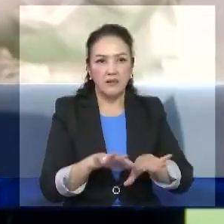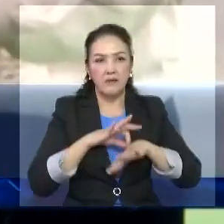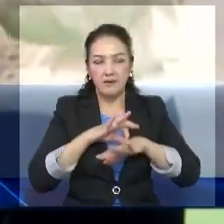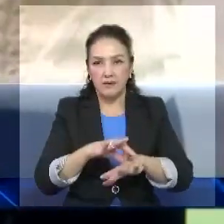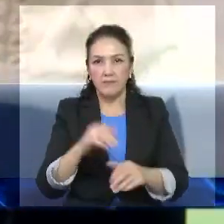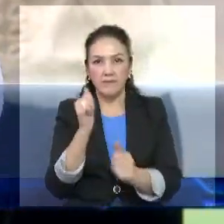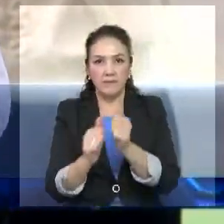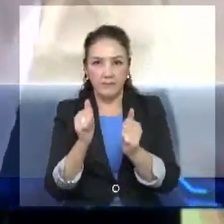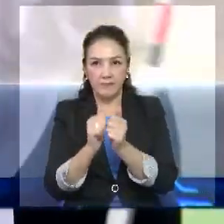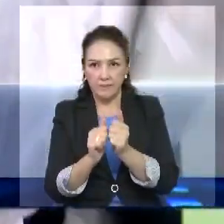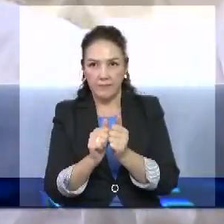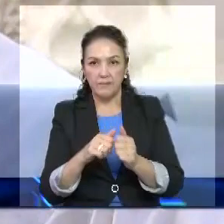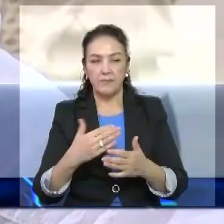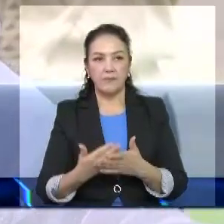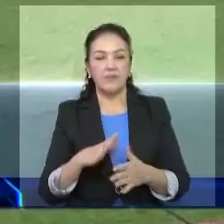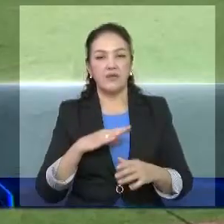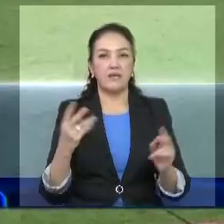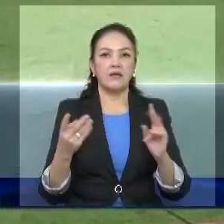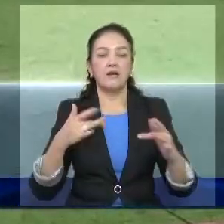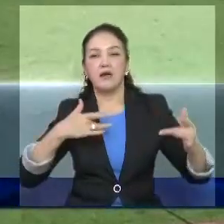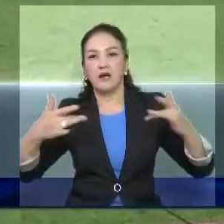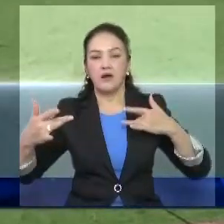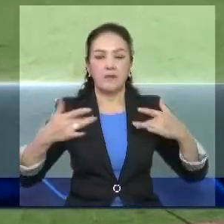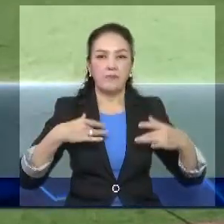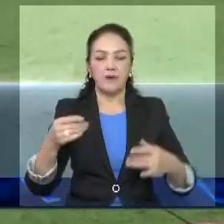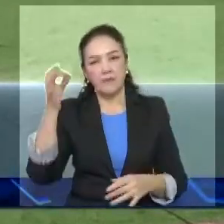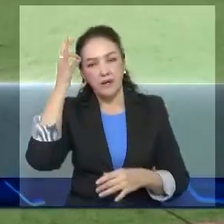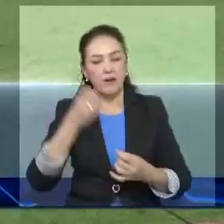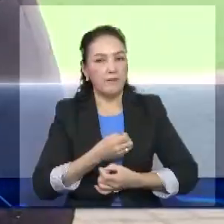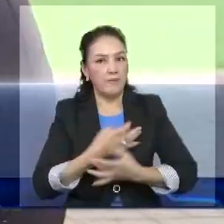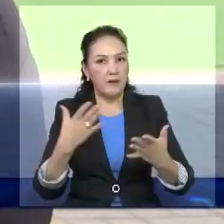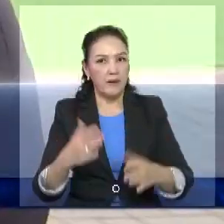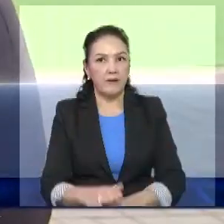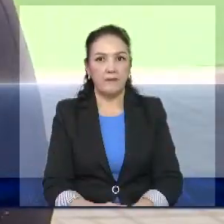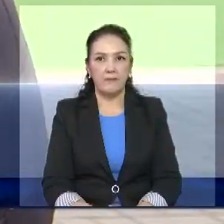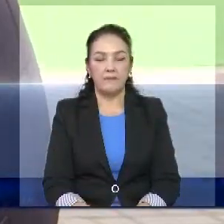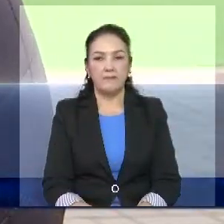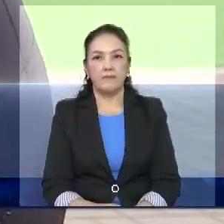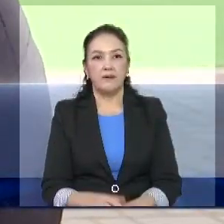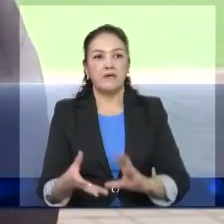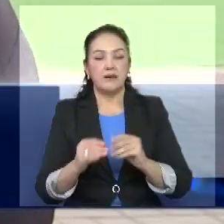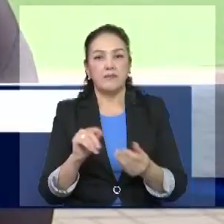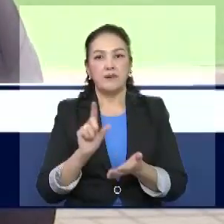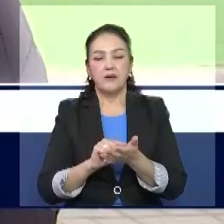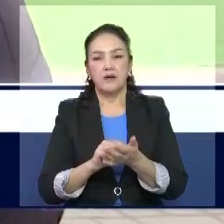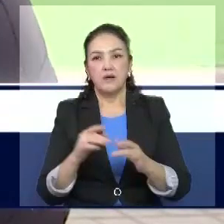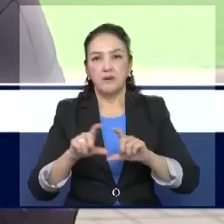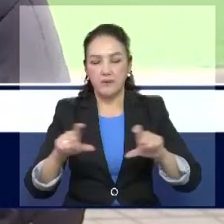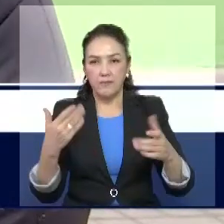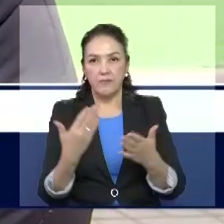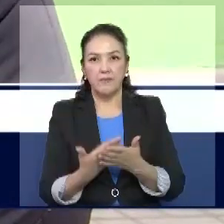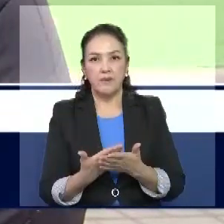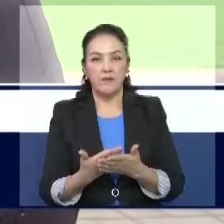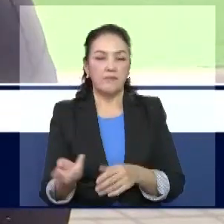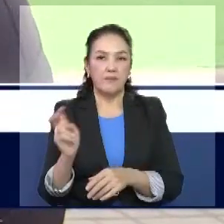проводят довольно часто. В основном устраивают концерты и отмечают памятные даты. Вообще это досуговый центр для пенсионеров.